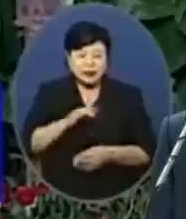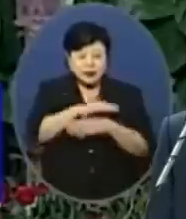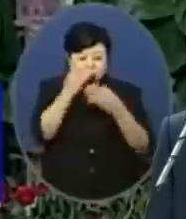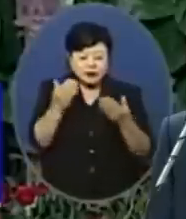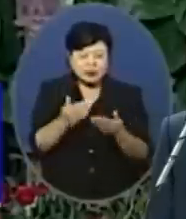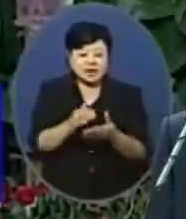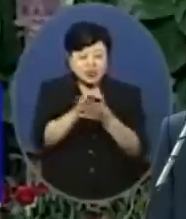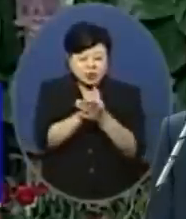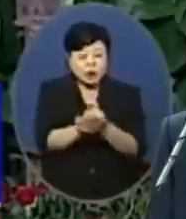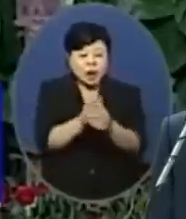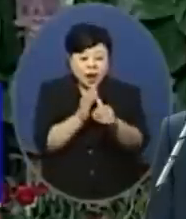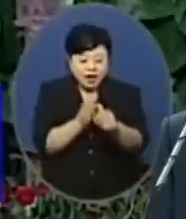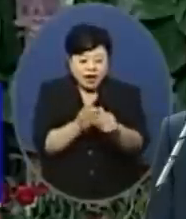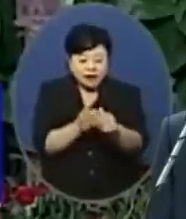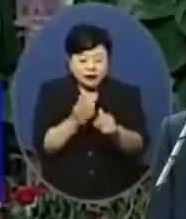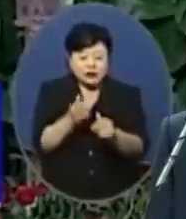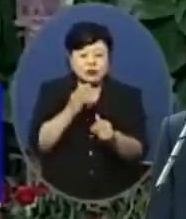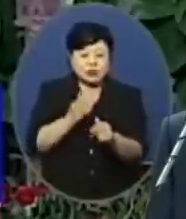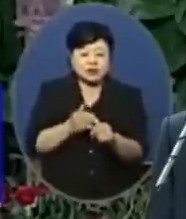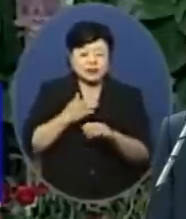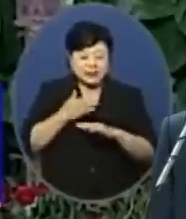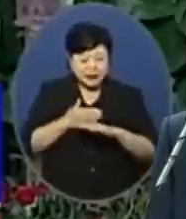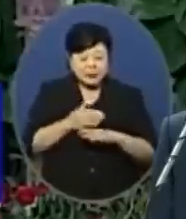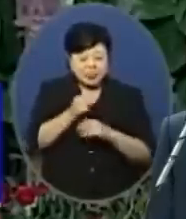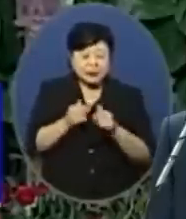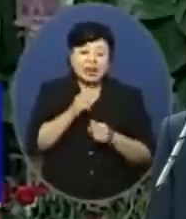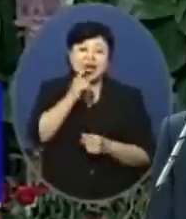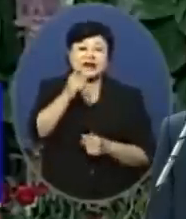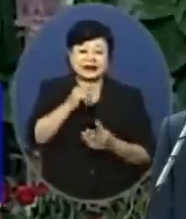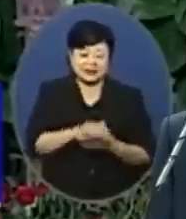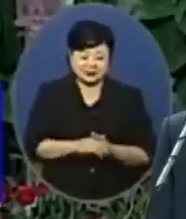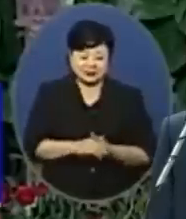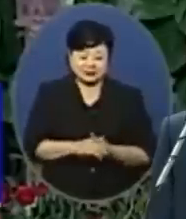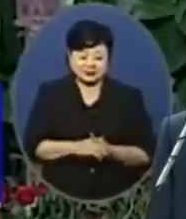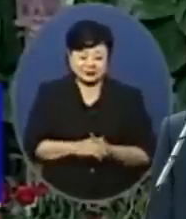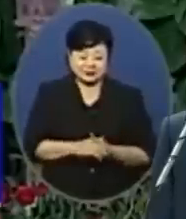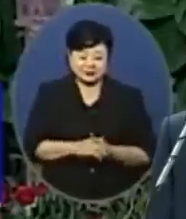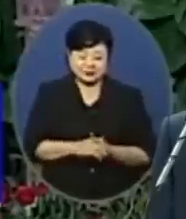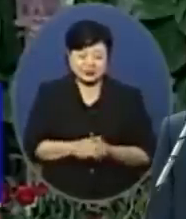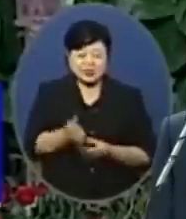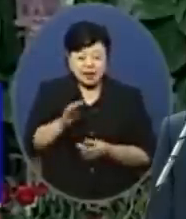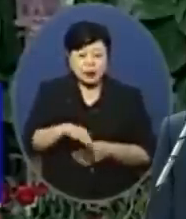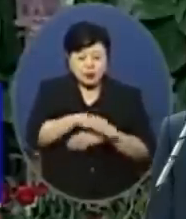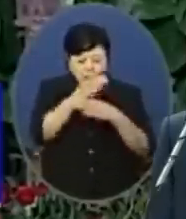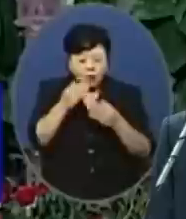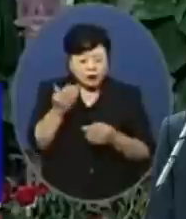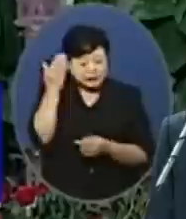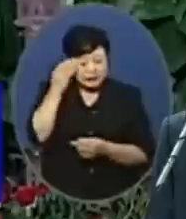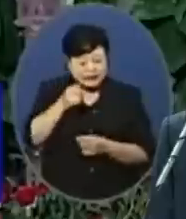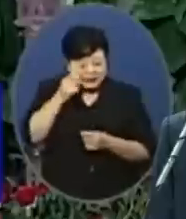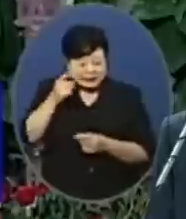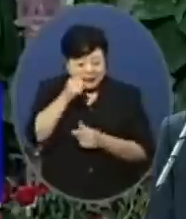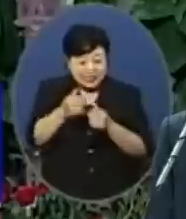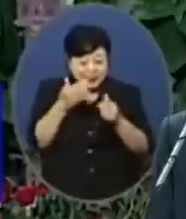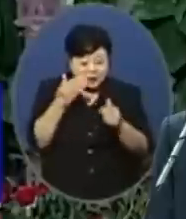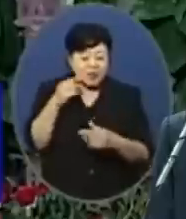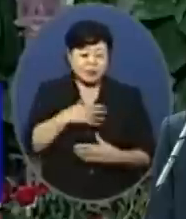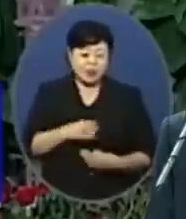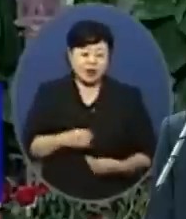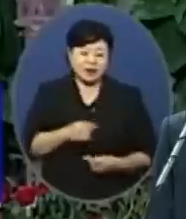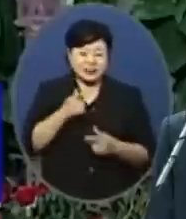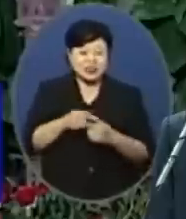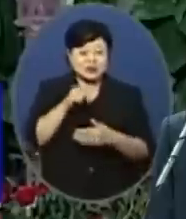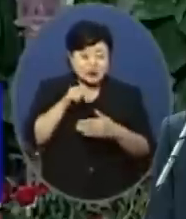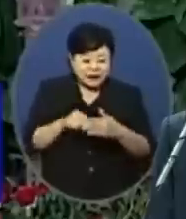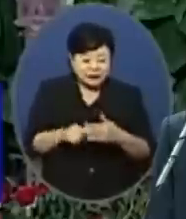다만 모든 일에 기도와 간구로 너희 구할 것을 감사함으로 하나님께 아뢰라. 그러면 모든 지각에 뛰어난 하나님의 평강이 그리스도